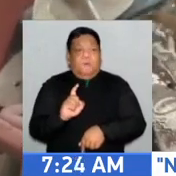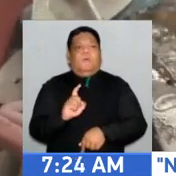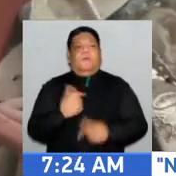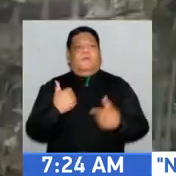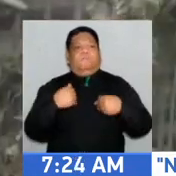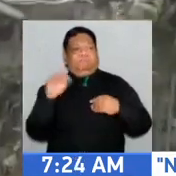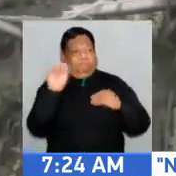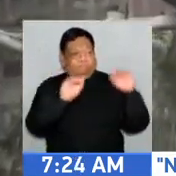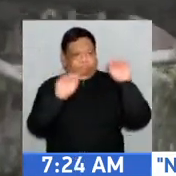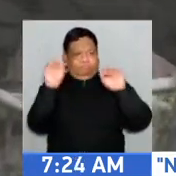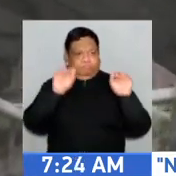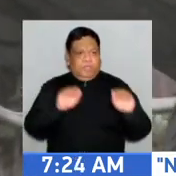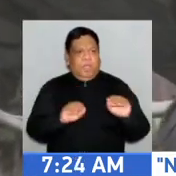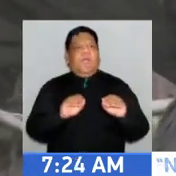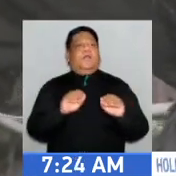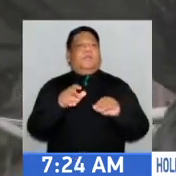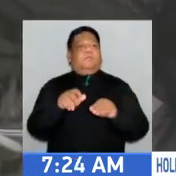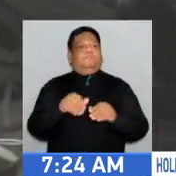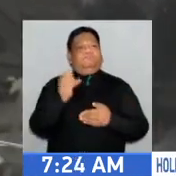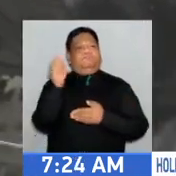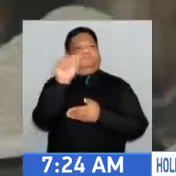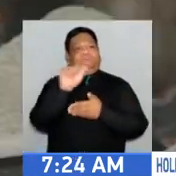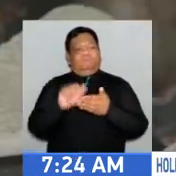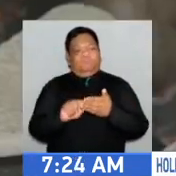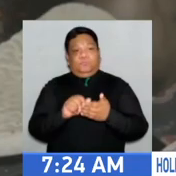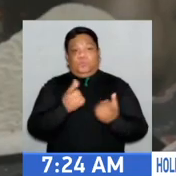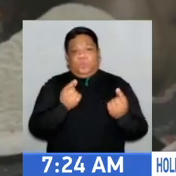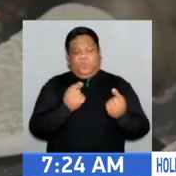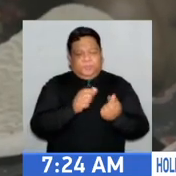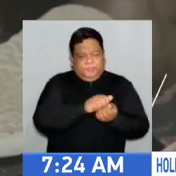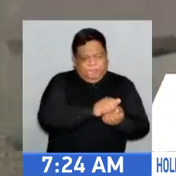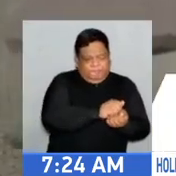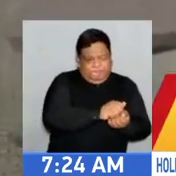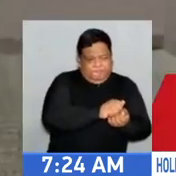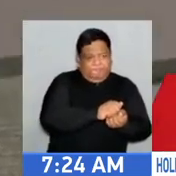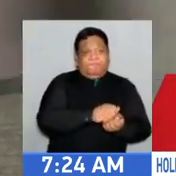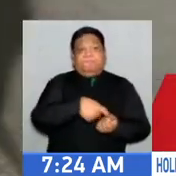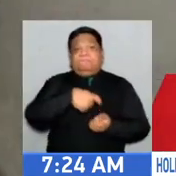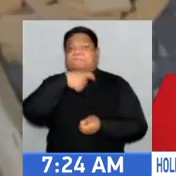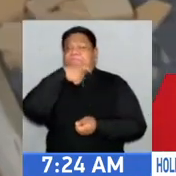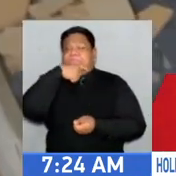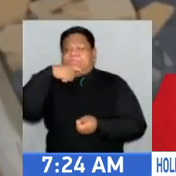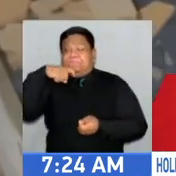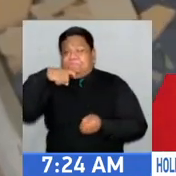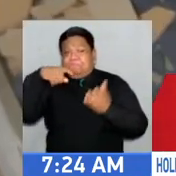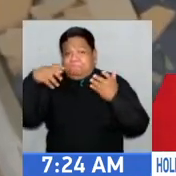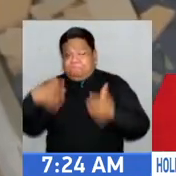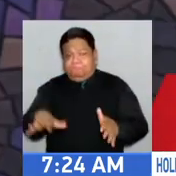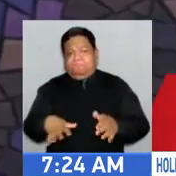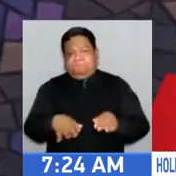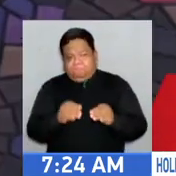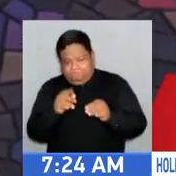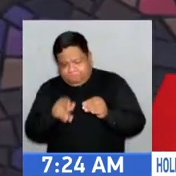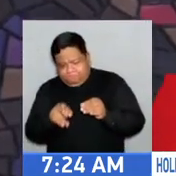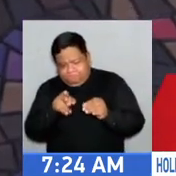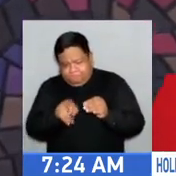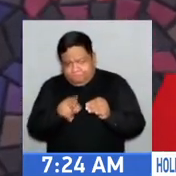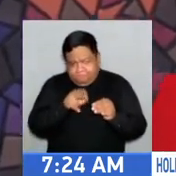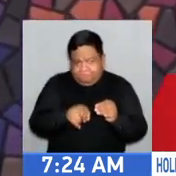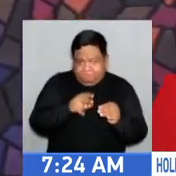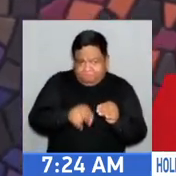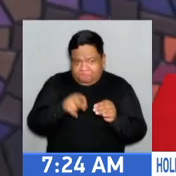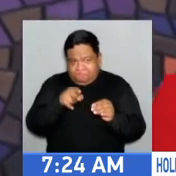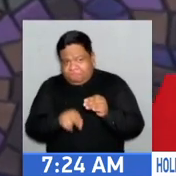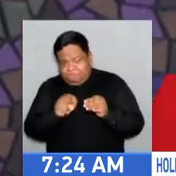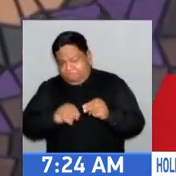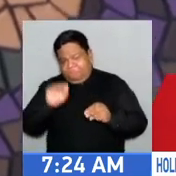Matyaga niya itong nilalabhan, pinapatuyo, saka ginagayat sa maliliit na piraso. Nakagawa na